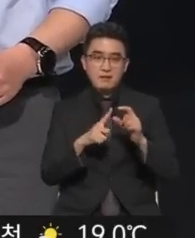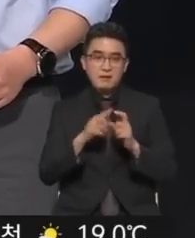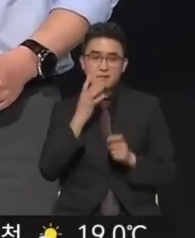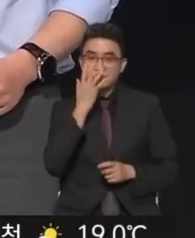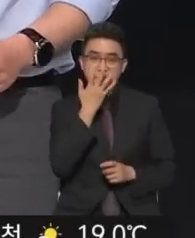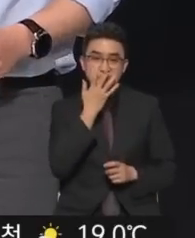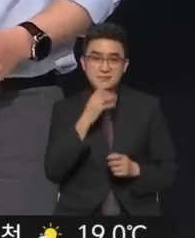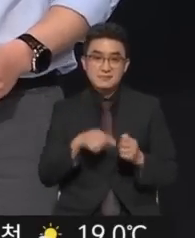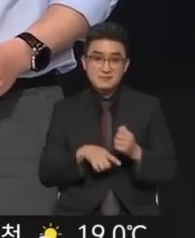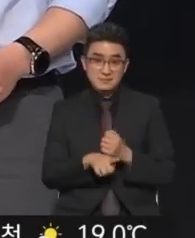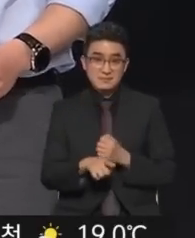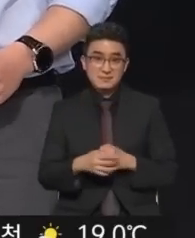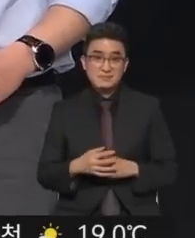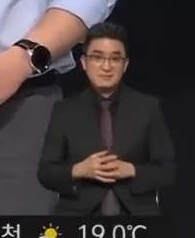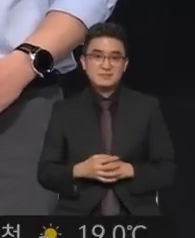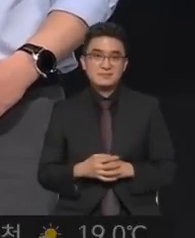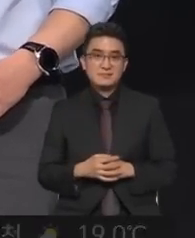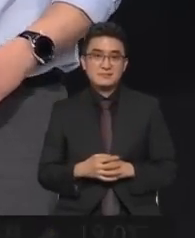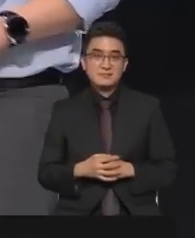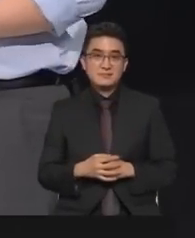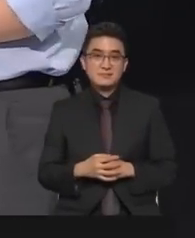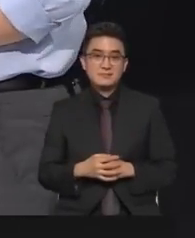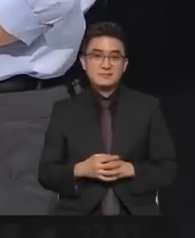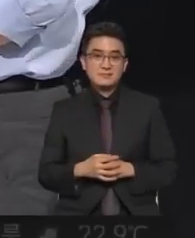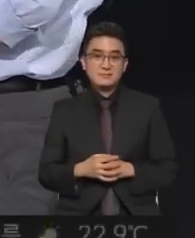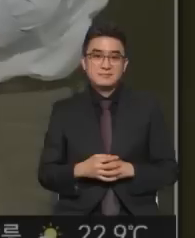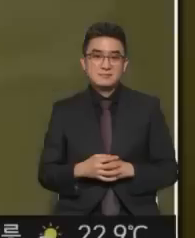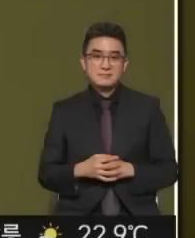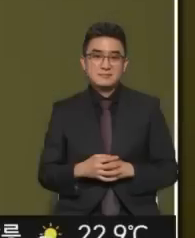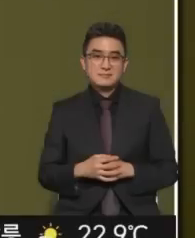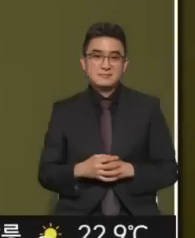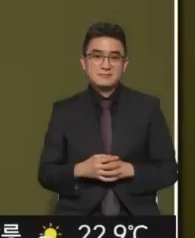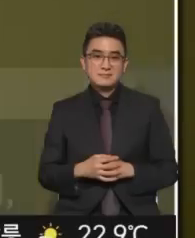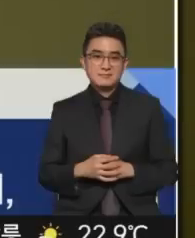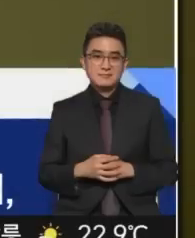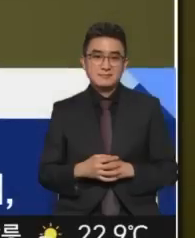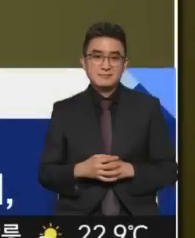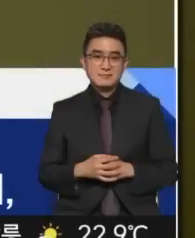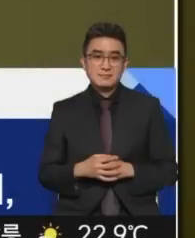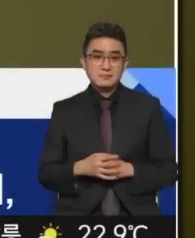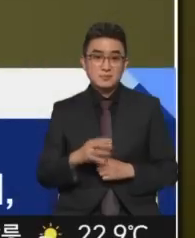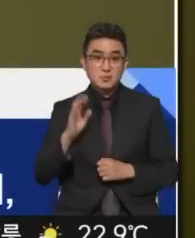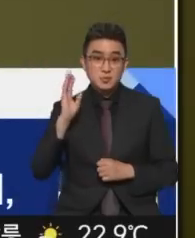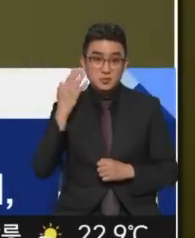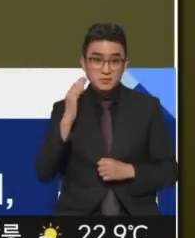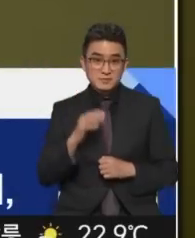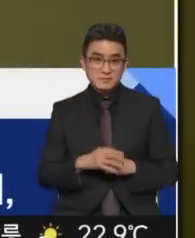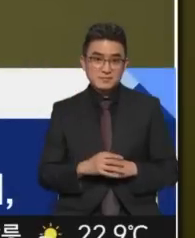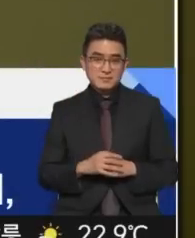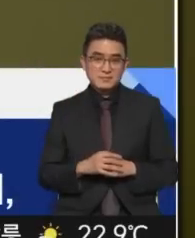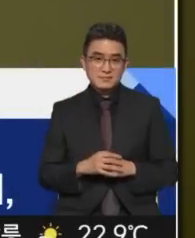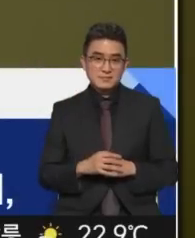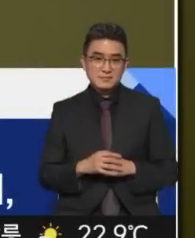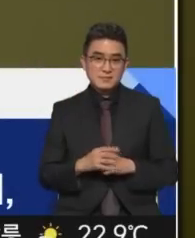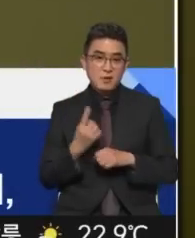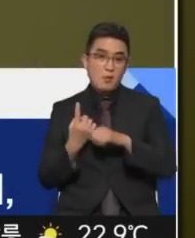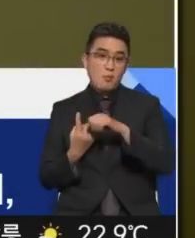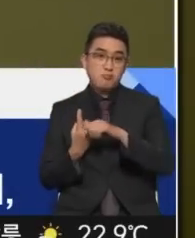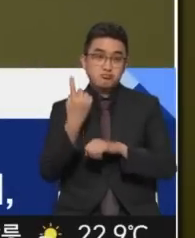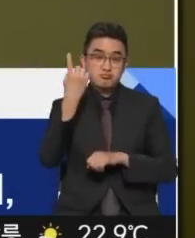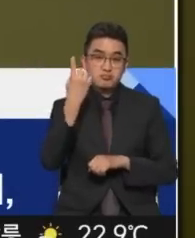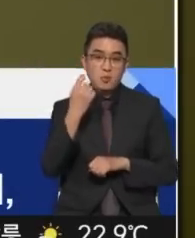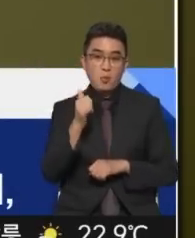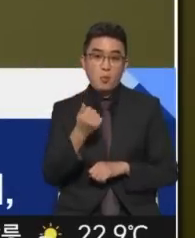시대에 뒤떨어진 색깔론이라는 겁니다. 요즘 세상에 사람을 로켓에 실어서